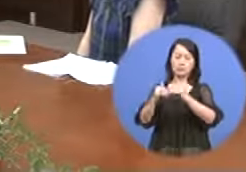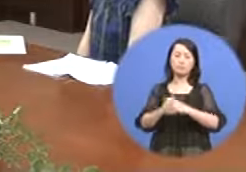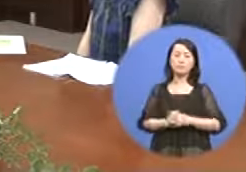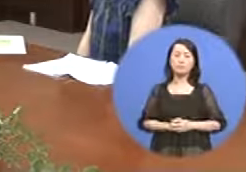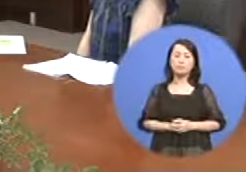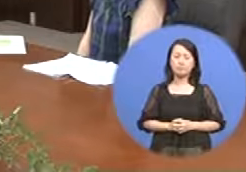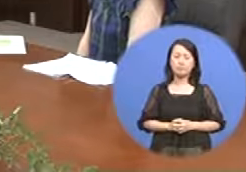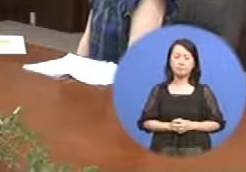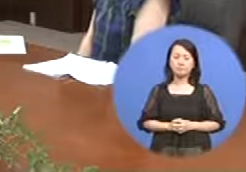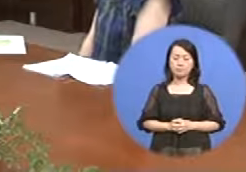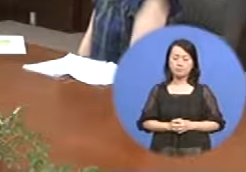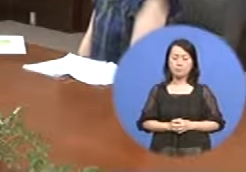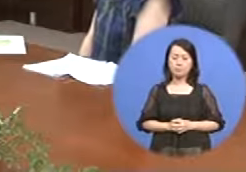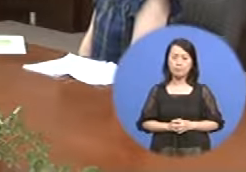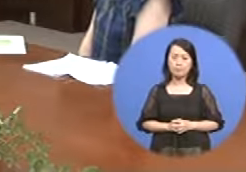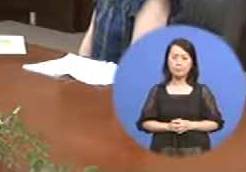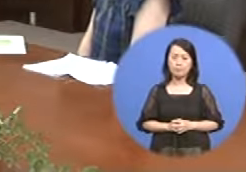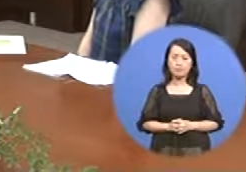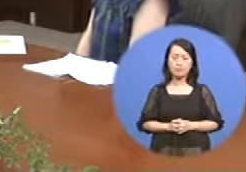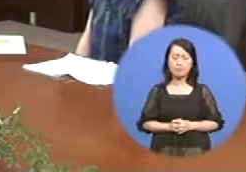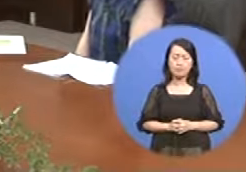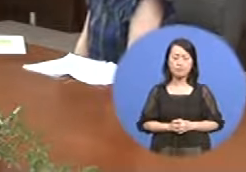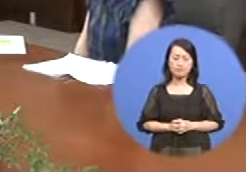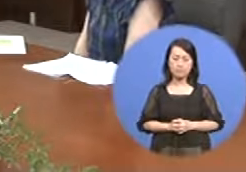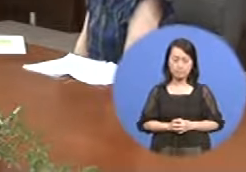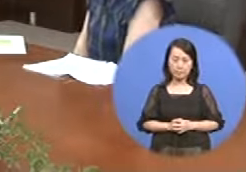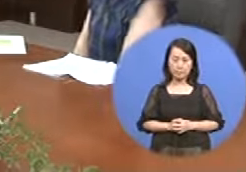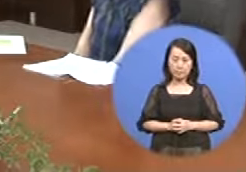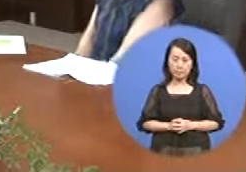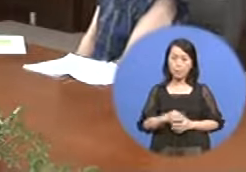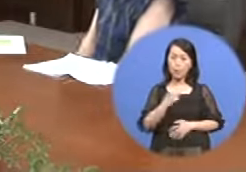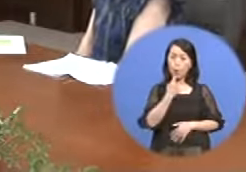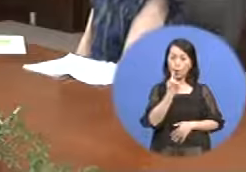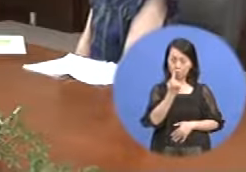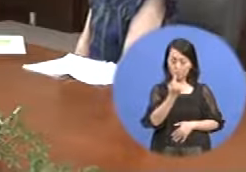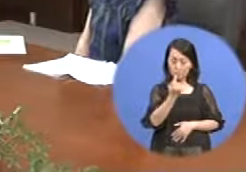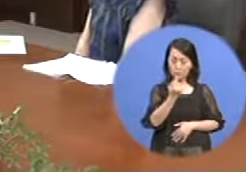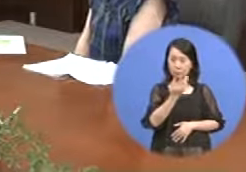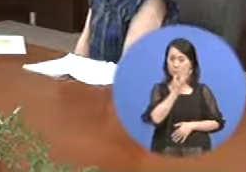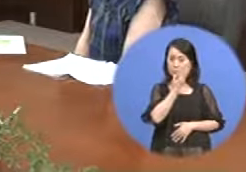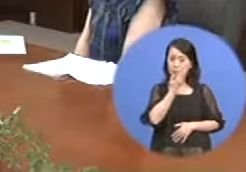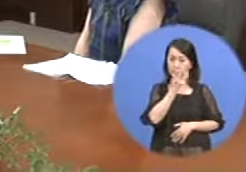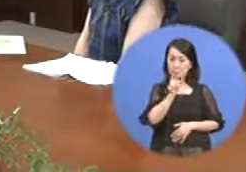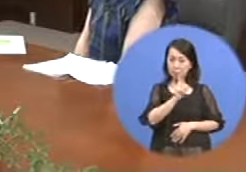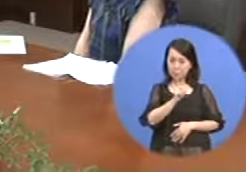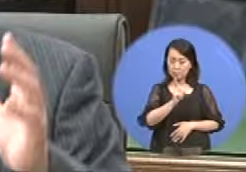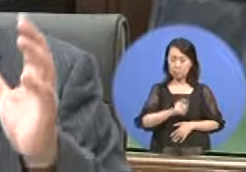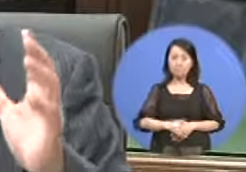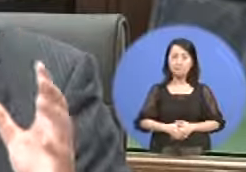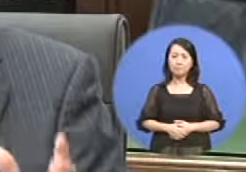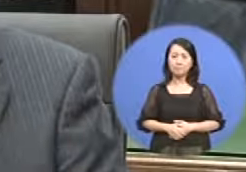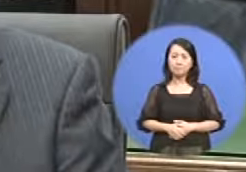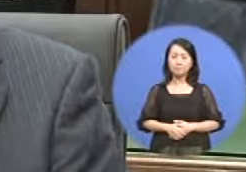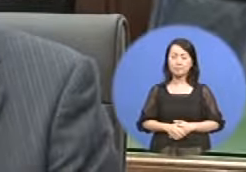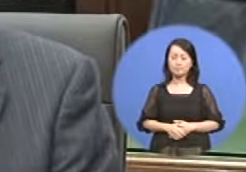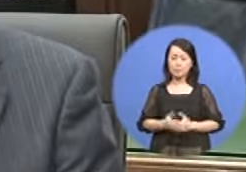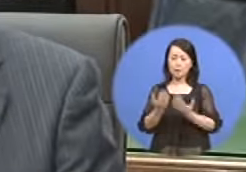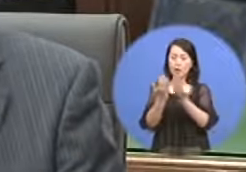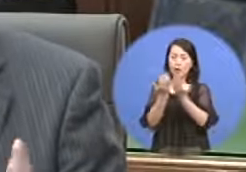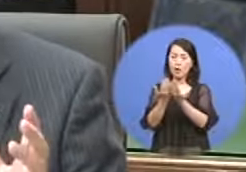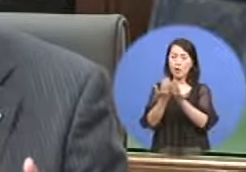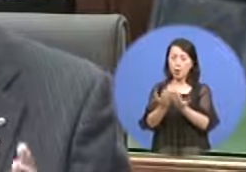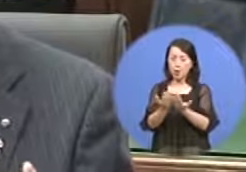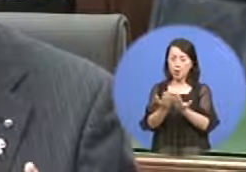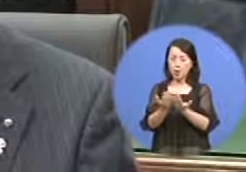はいはい、これが一つですね。 はい、そしてもう一つ大切なことと言いますと、 は い は い、 これはですね、ついていけなくなった子